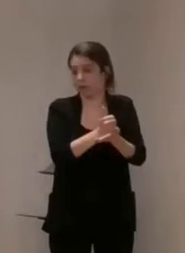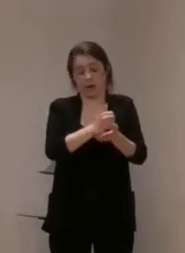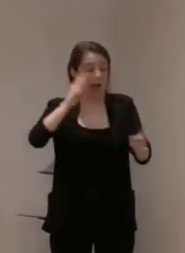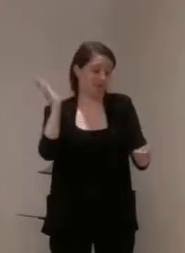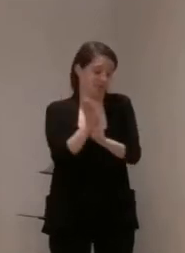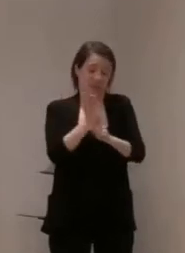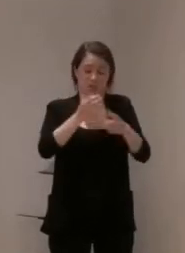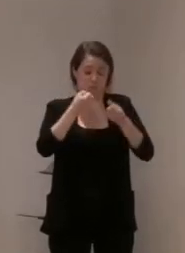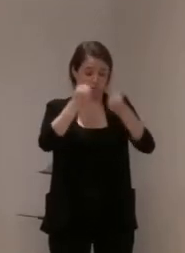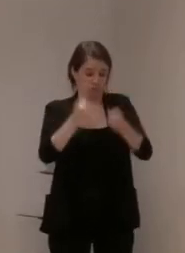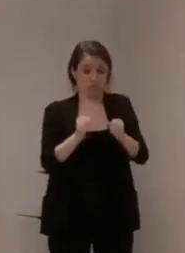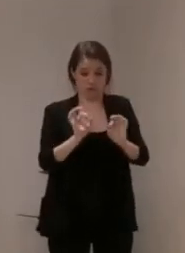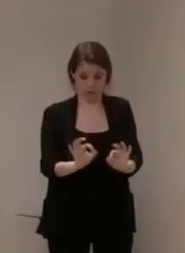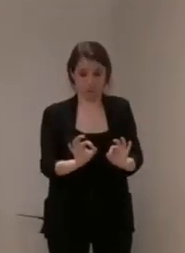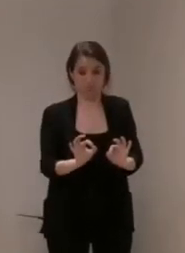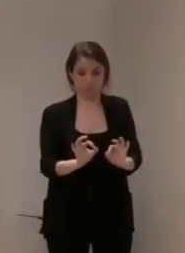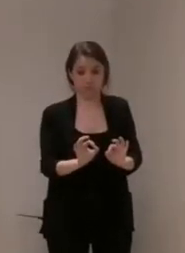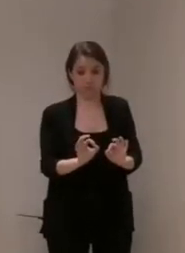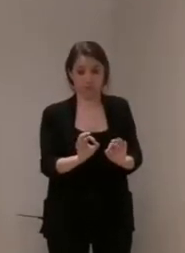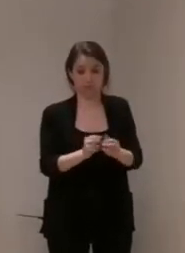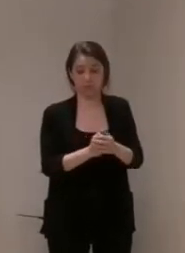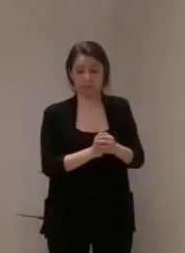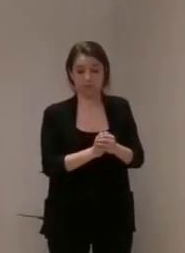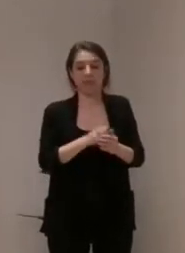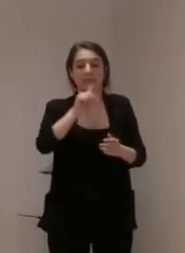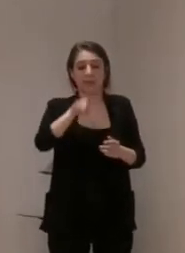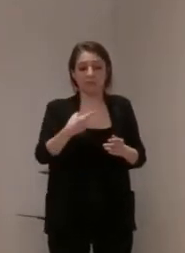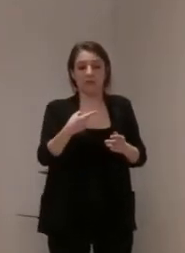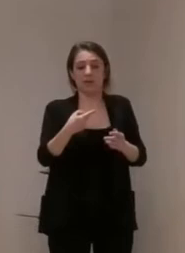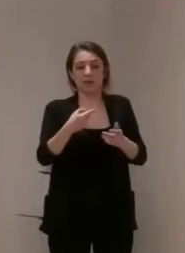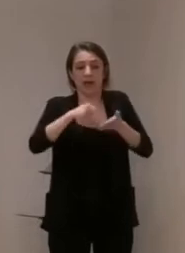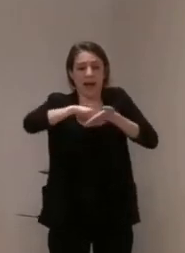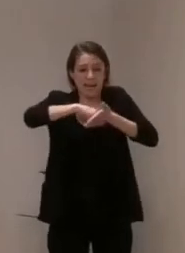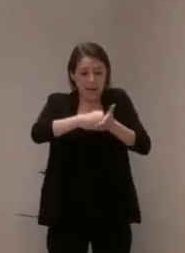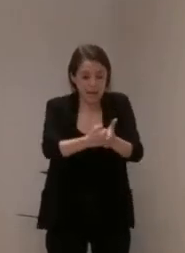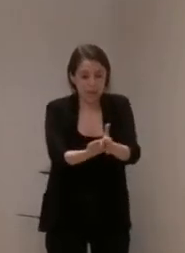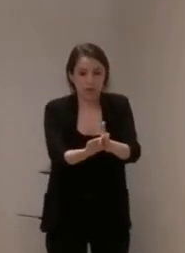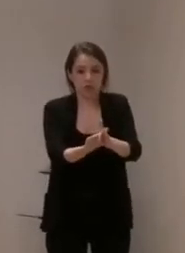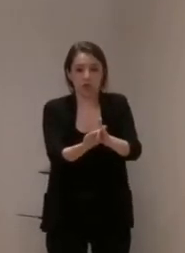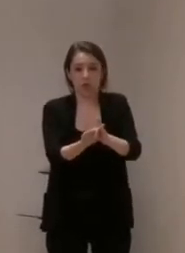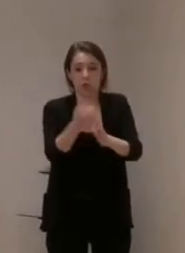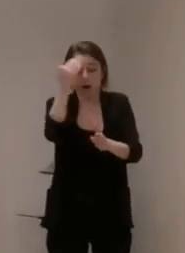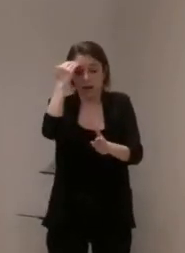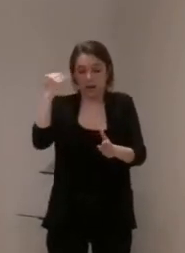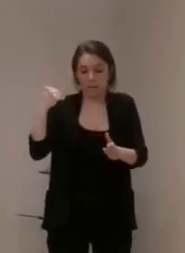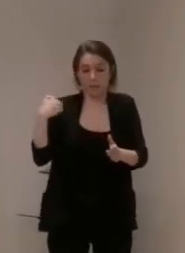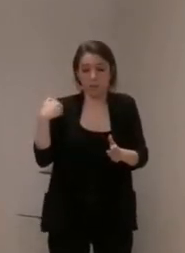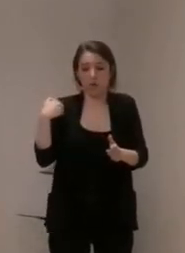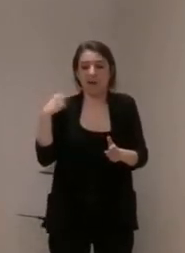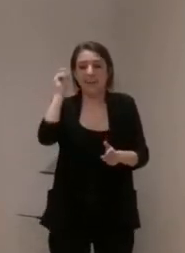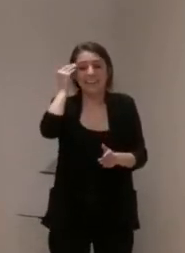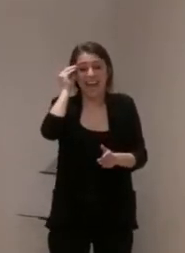la llei de perillositat social. I sobretot, també molt, pel poble romaní, pel poble